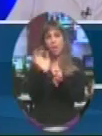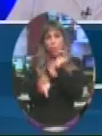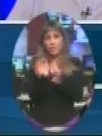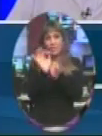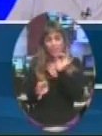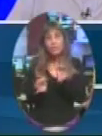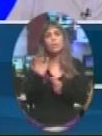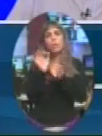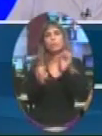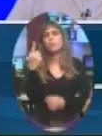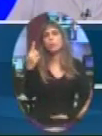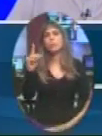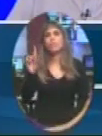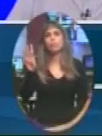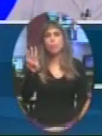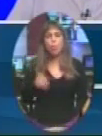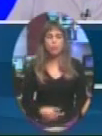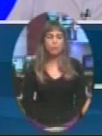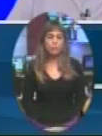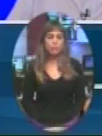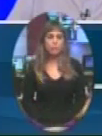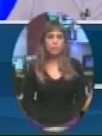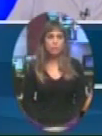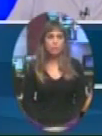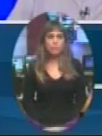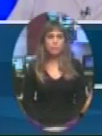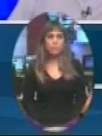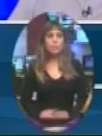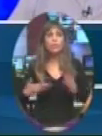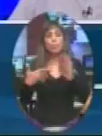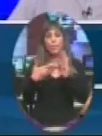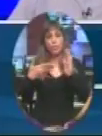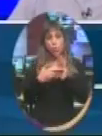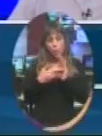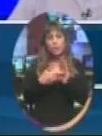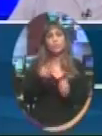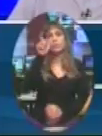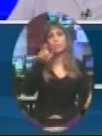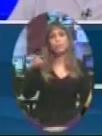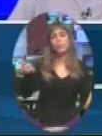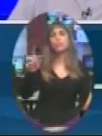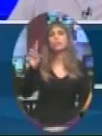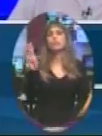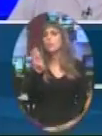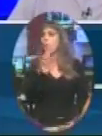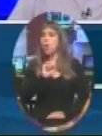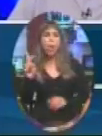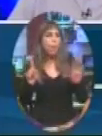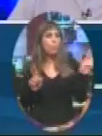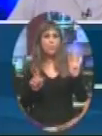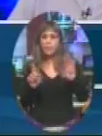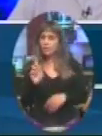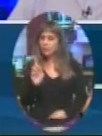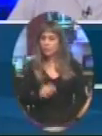שמרון. אין ספק, ואני אומר ש... הביקורת הייתה צריכה להיות כלפי שמרון ולא כלפי נתניהו. כי לכאורה, לפי